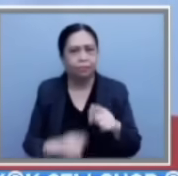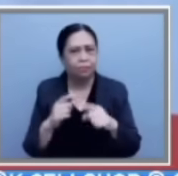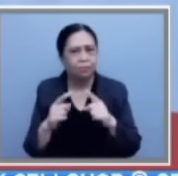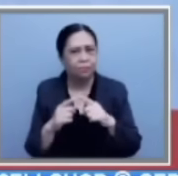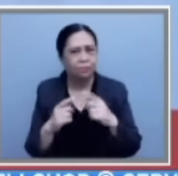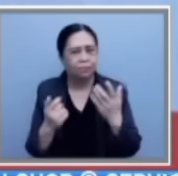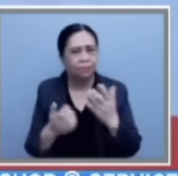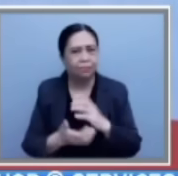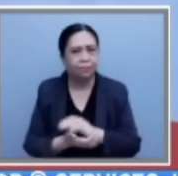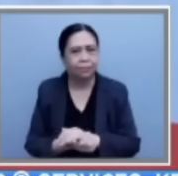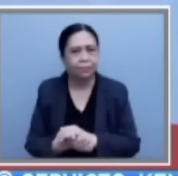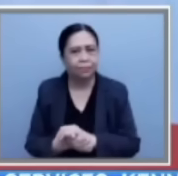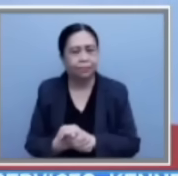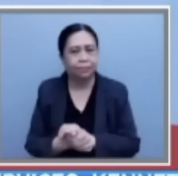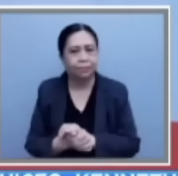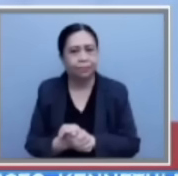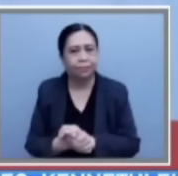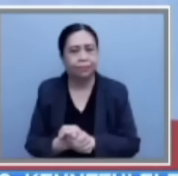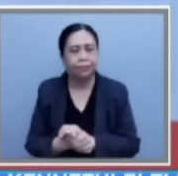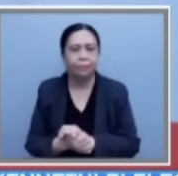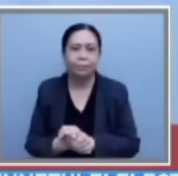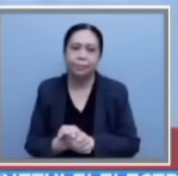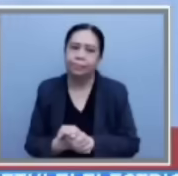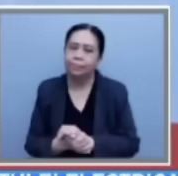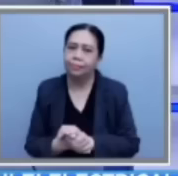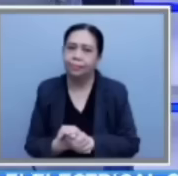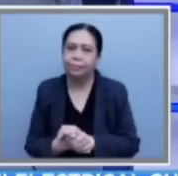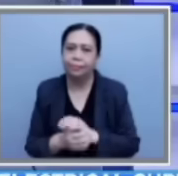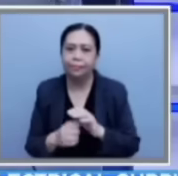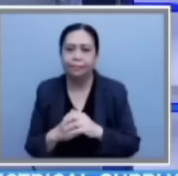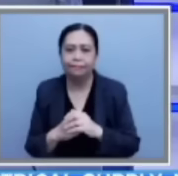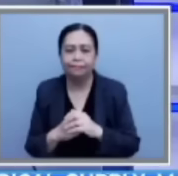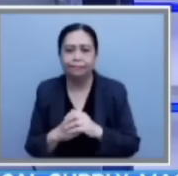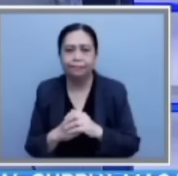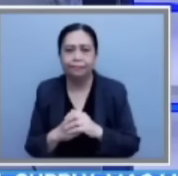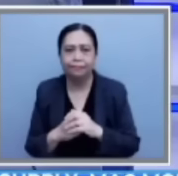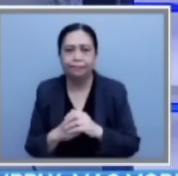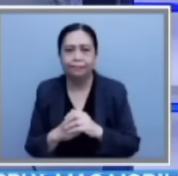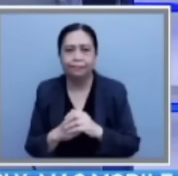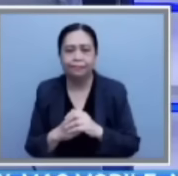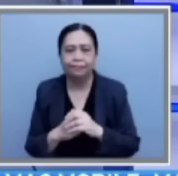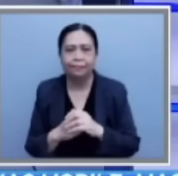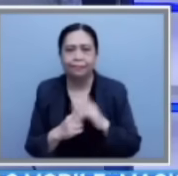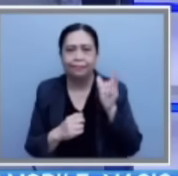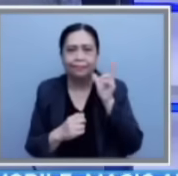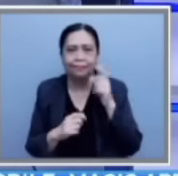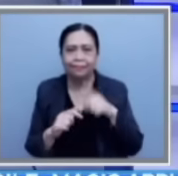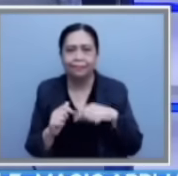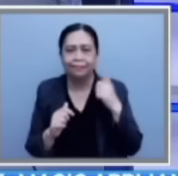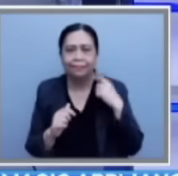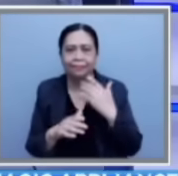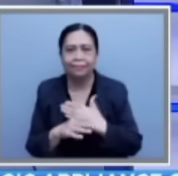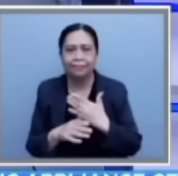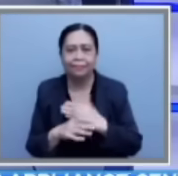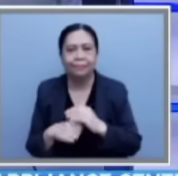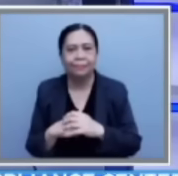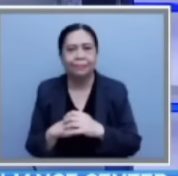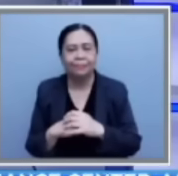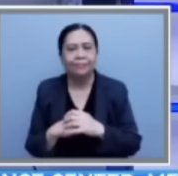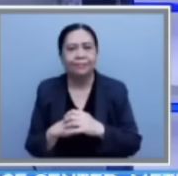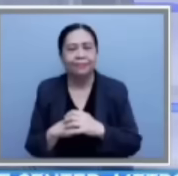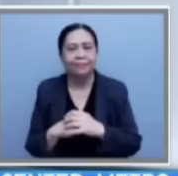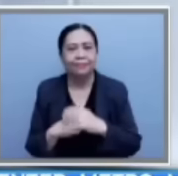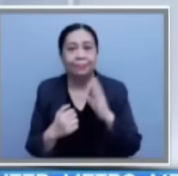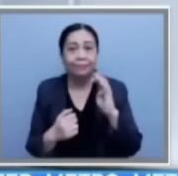nga kasi ' ba ayaw niya doun sa upec kasi ' ba talagang nagbawas sila ng supply tapos at the same time alam naman natin berm no so